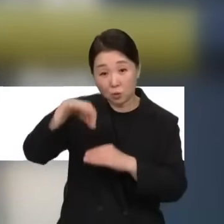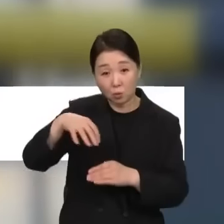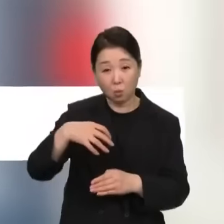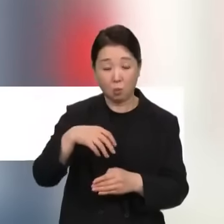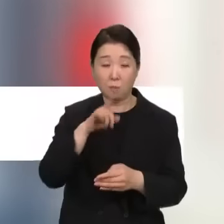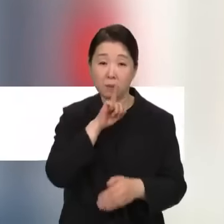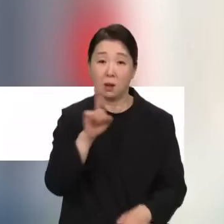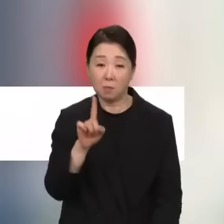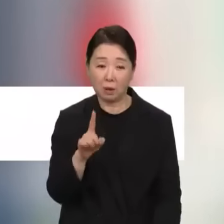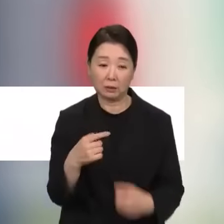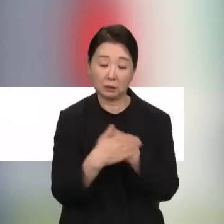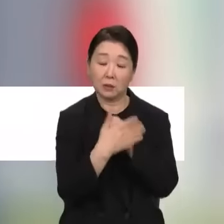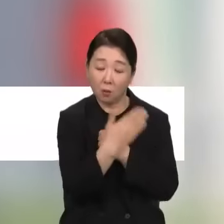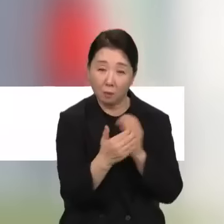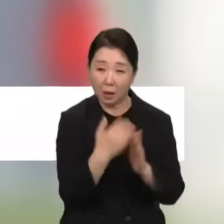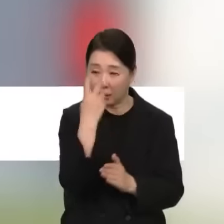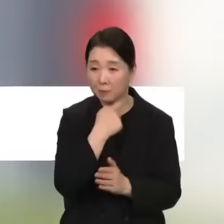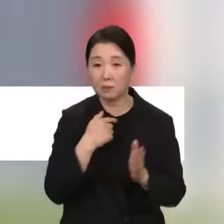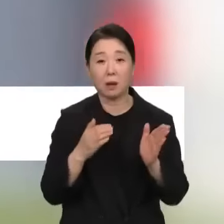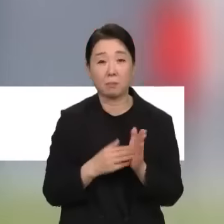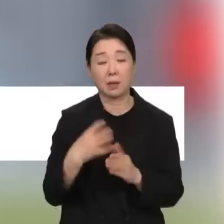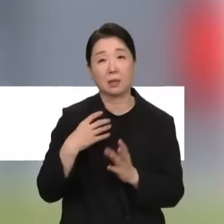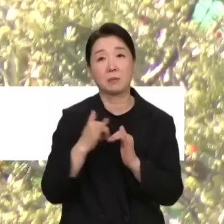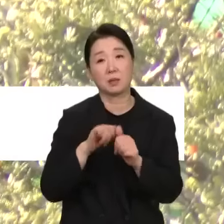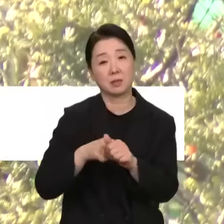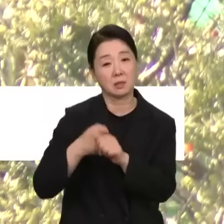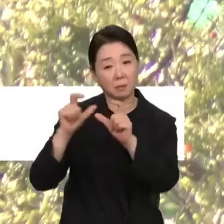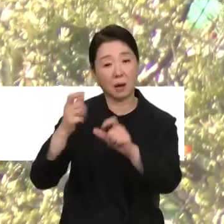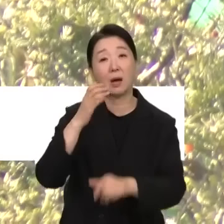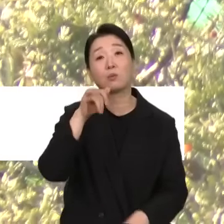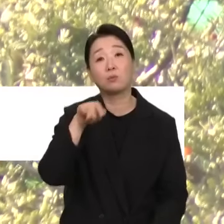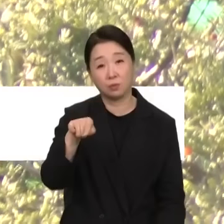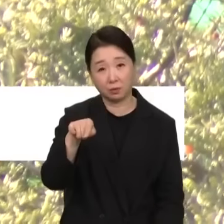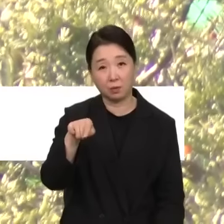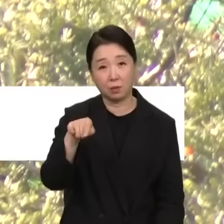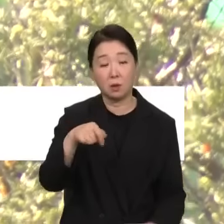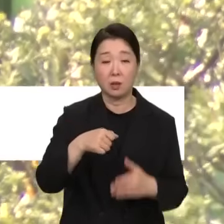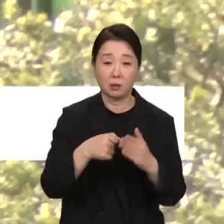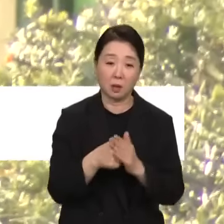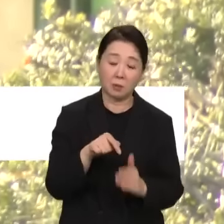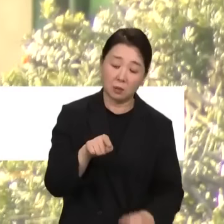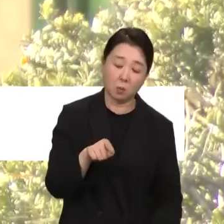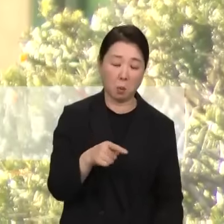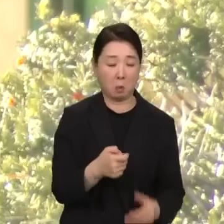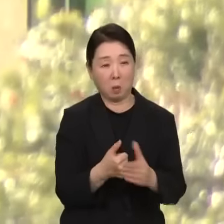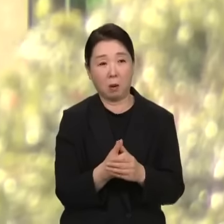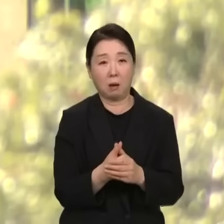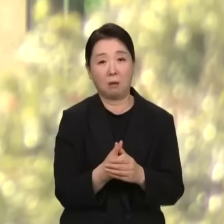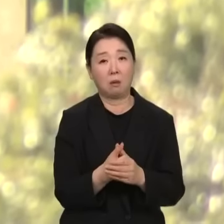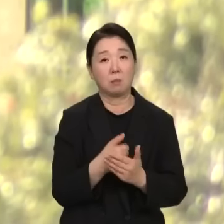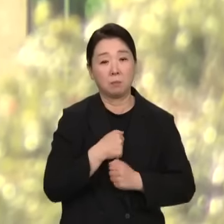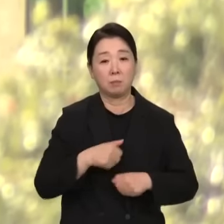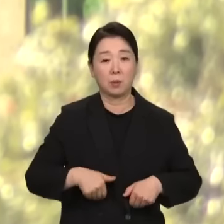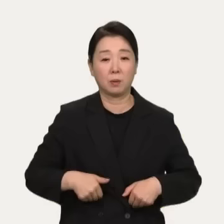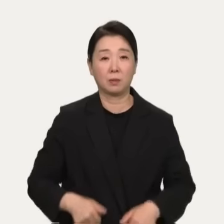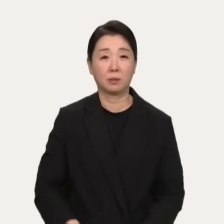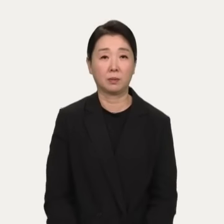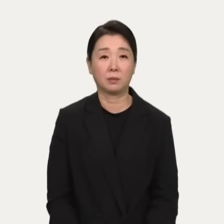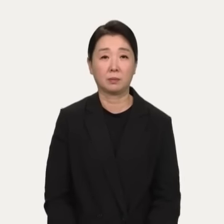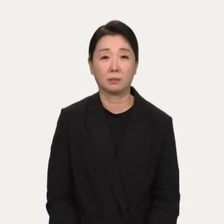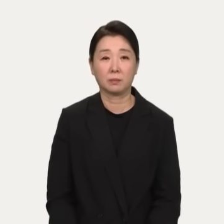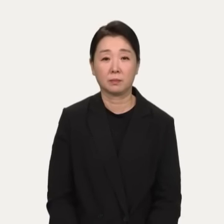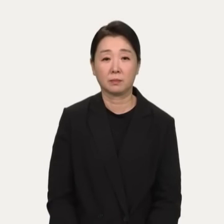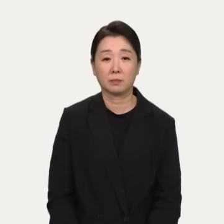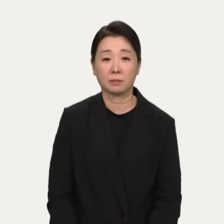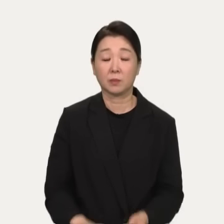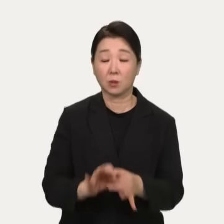특혜 의혹으로 감사를 받고 담당자가 징계받을 수도 있는 일이라며 굉장히 이례적이라고 평가했습니다.